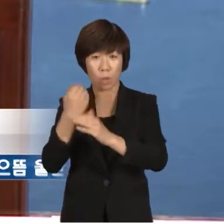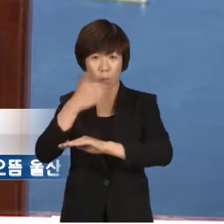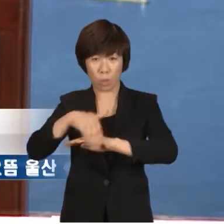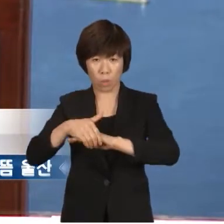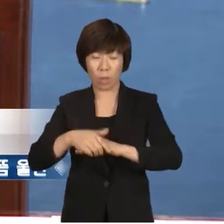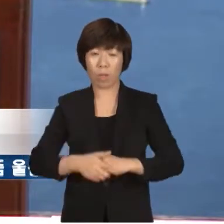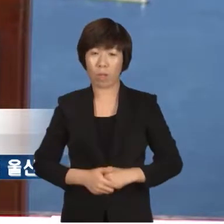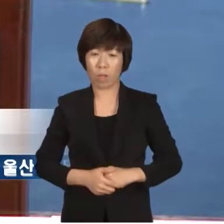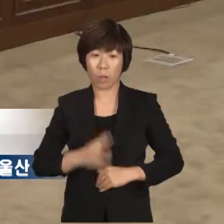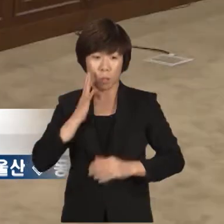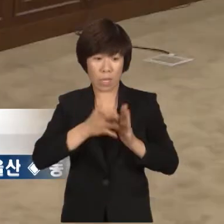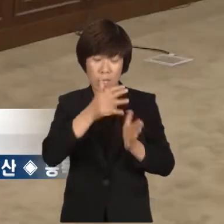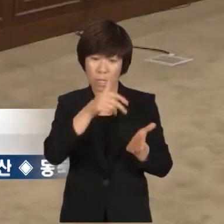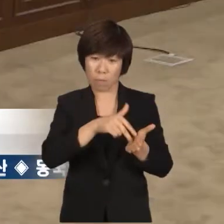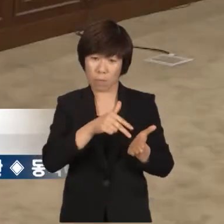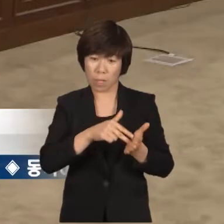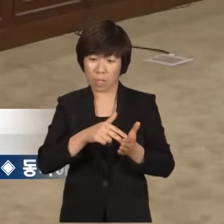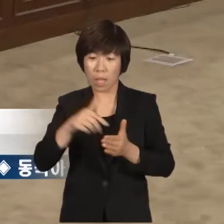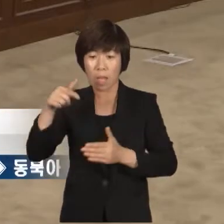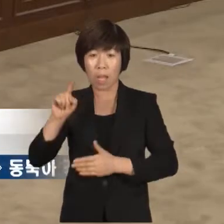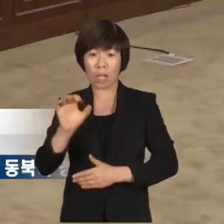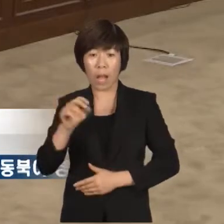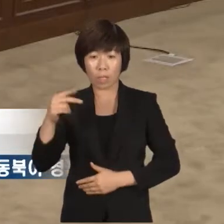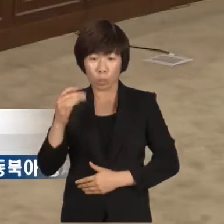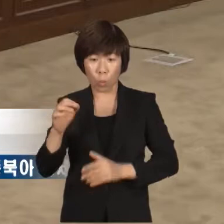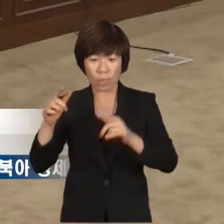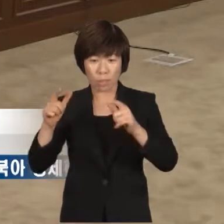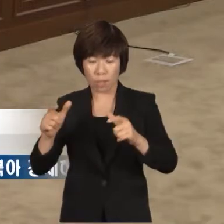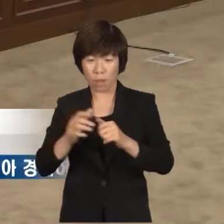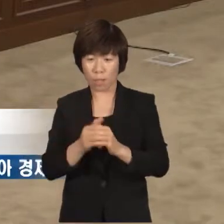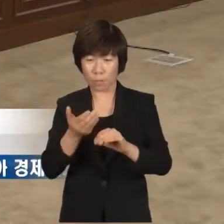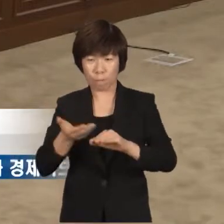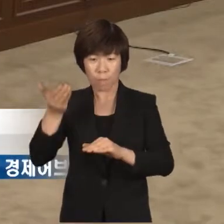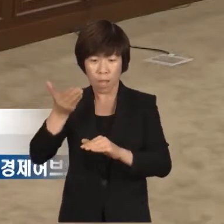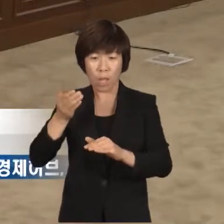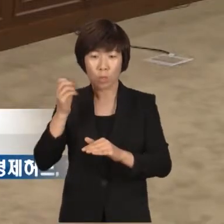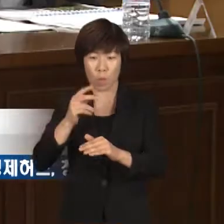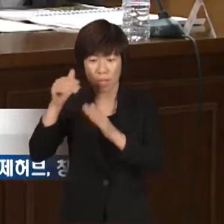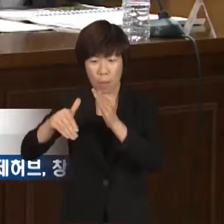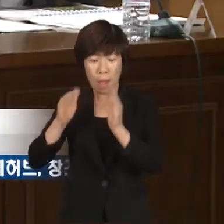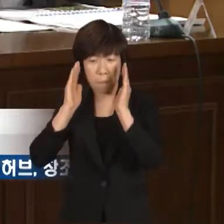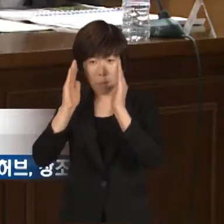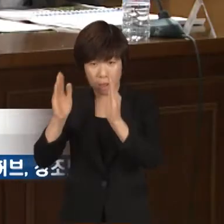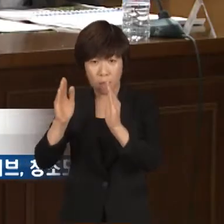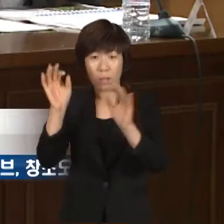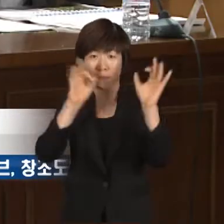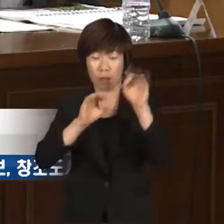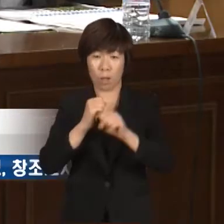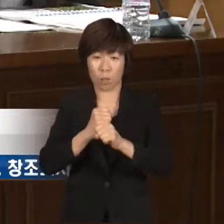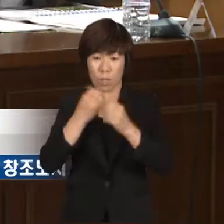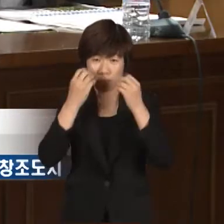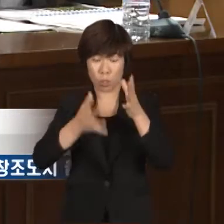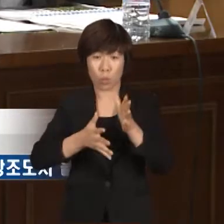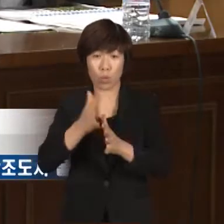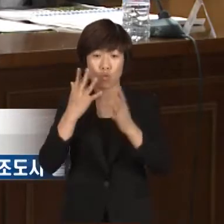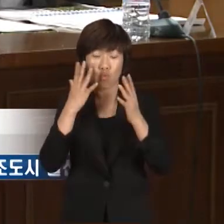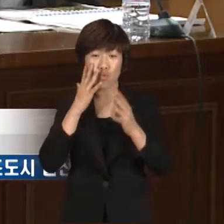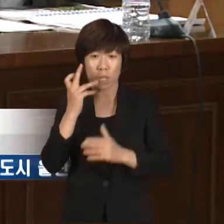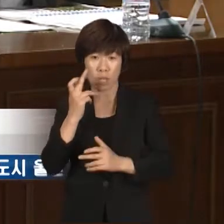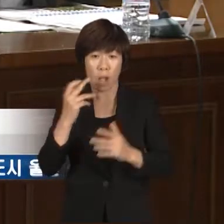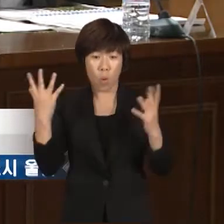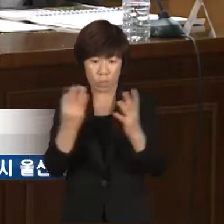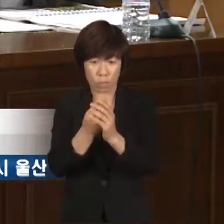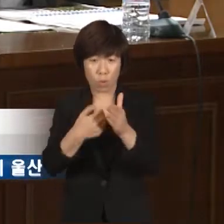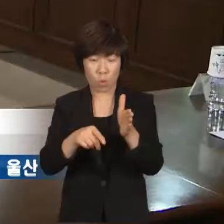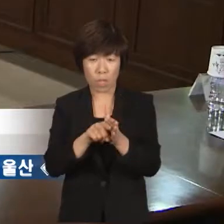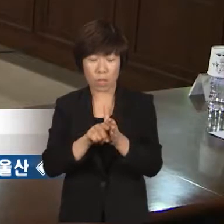예정이며 울산시는 용역에서 강동권 위상 정립을 위한 개발 방향을 도출하고 창조도시 울산 완성을 위한